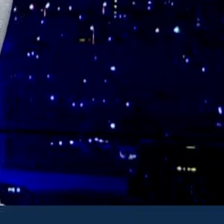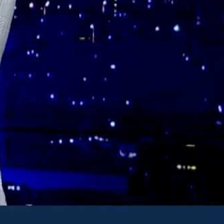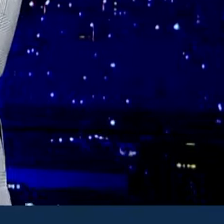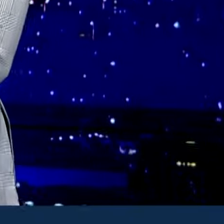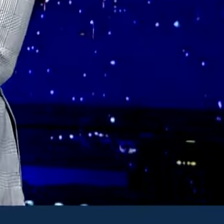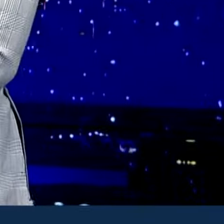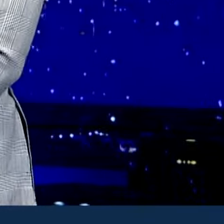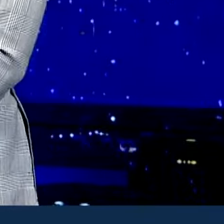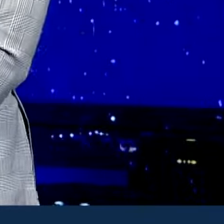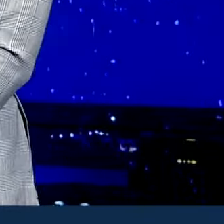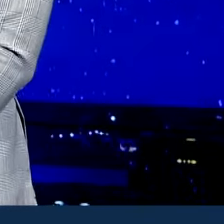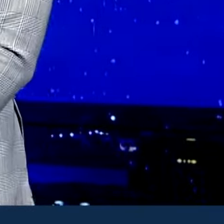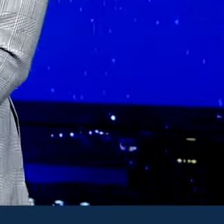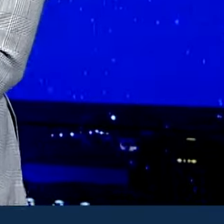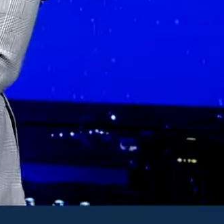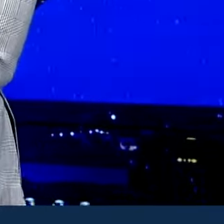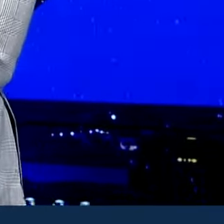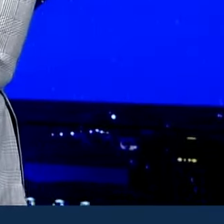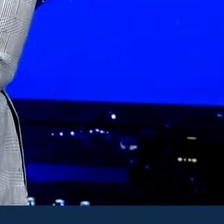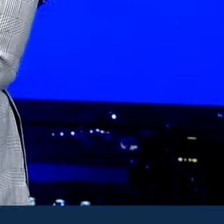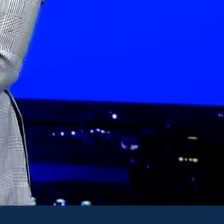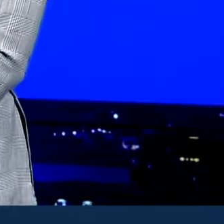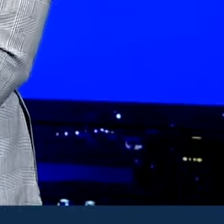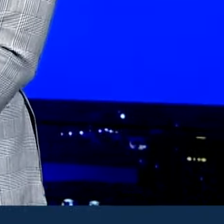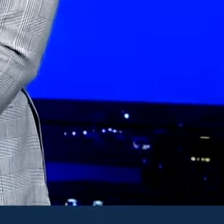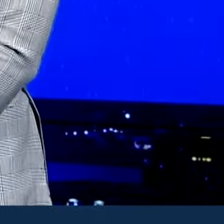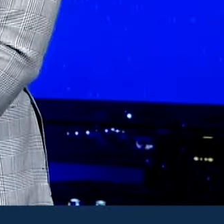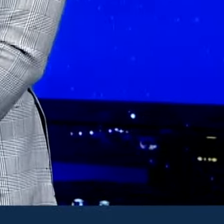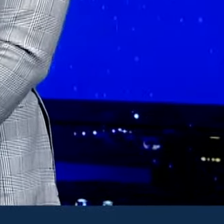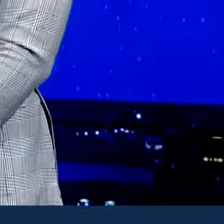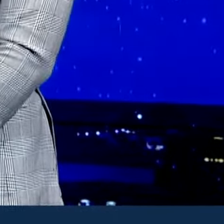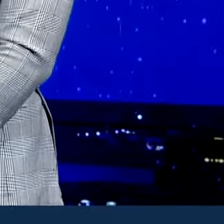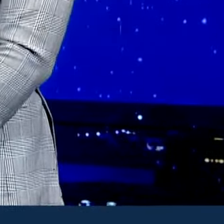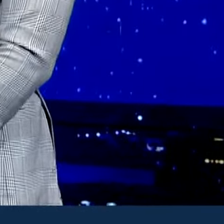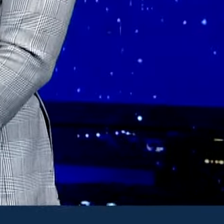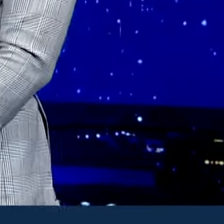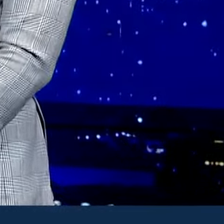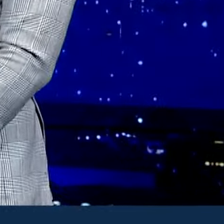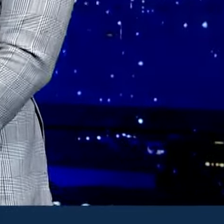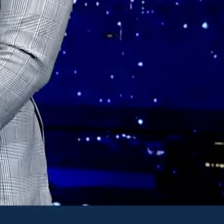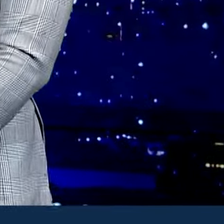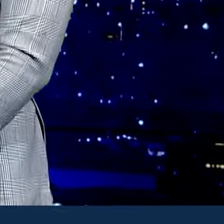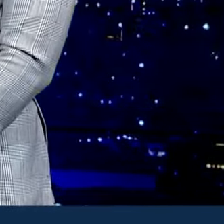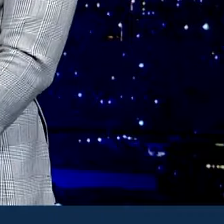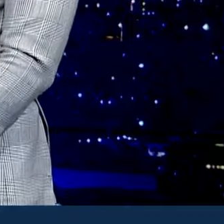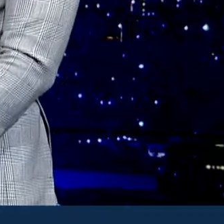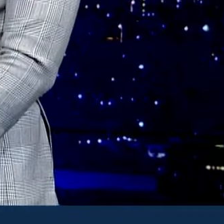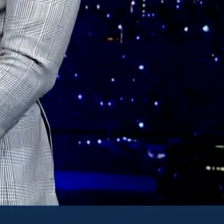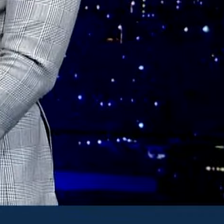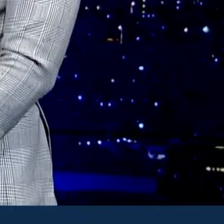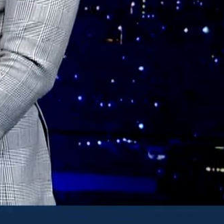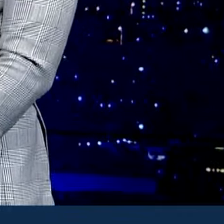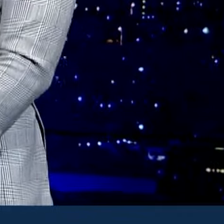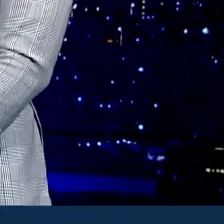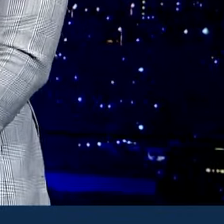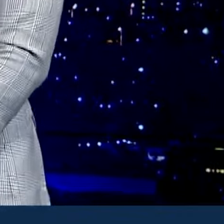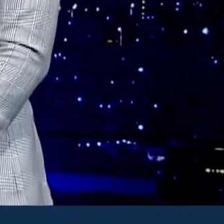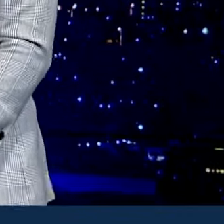neza. Reka tuvuge gato kuri concert. Ufite indirimbo nyinshi abantu bakunze, iyi concert rero